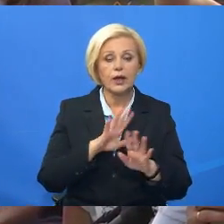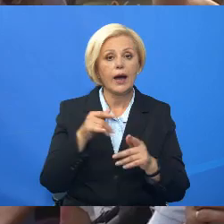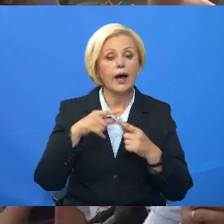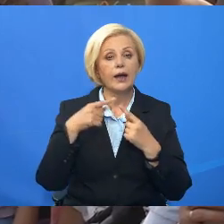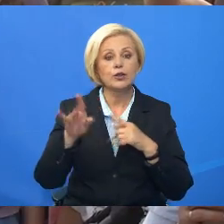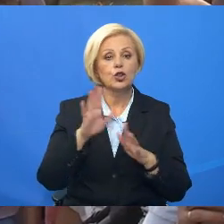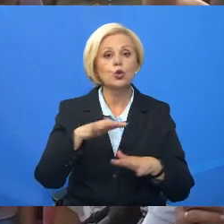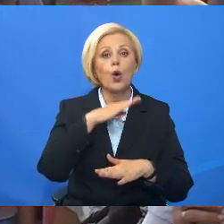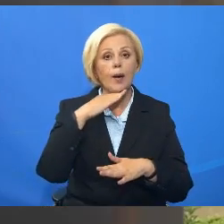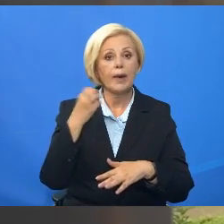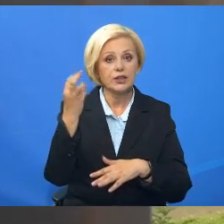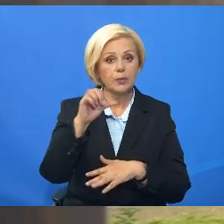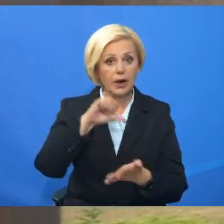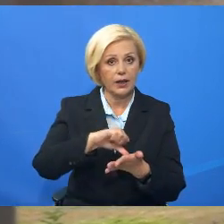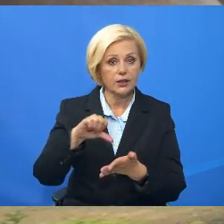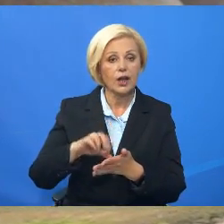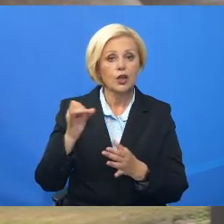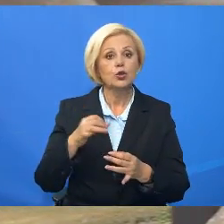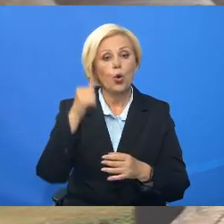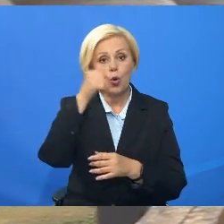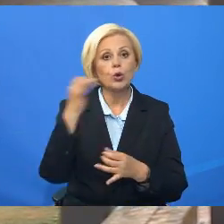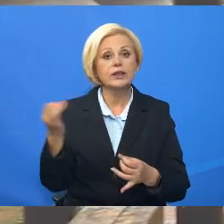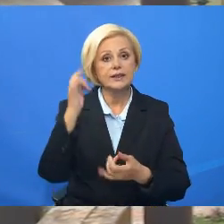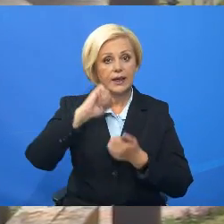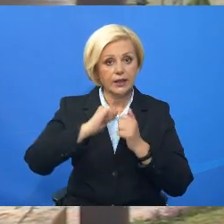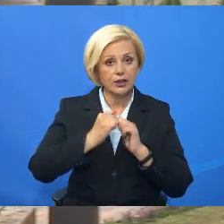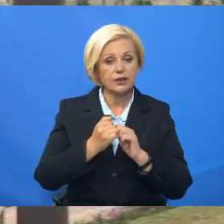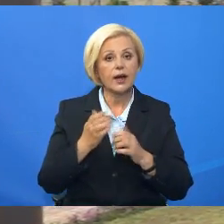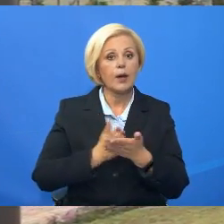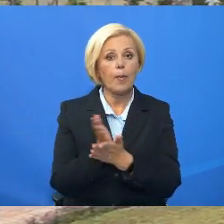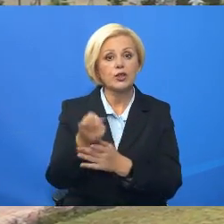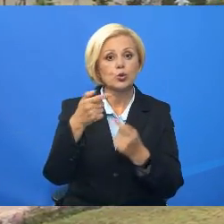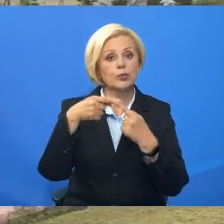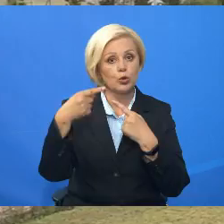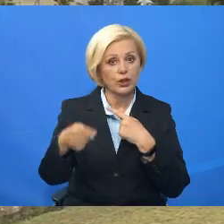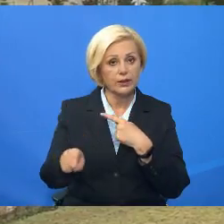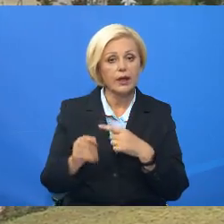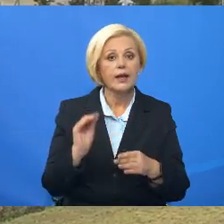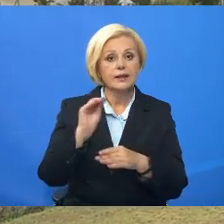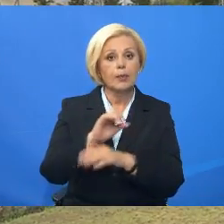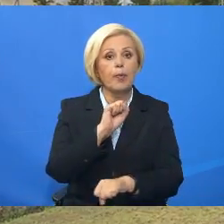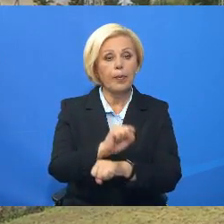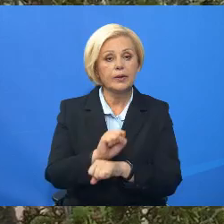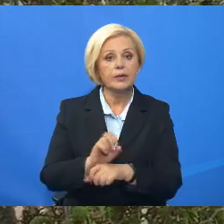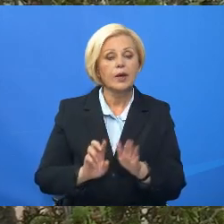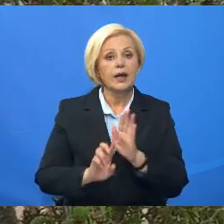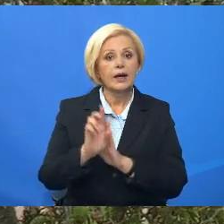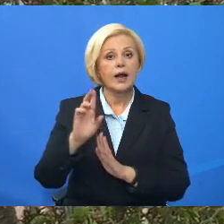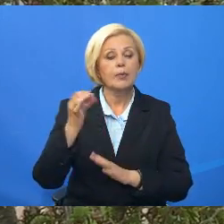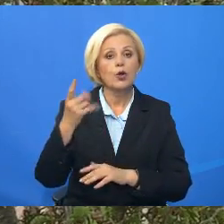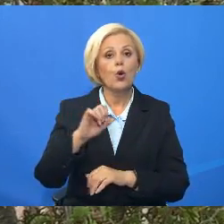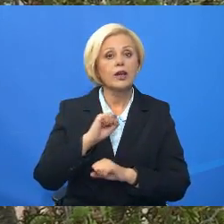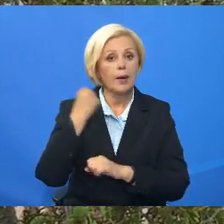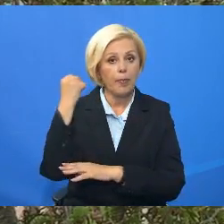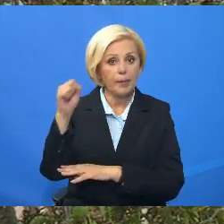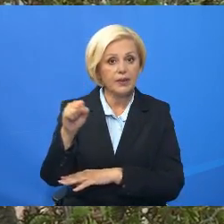рэкорднай колькасцю удзельнікаў. Да года гістарычнай памяці маршрут хода змянілі. Так, з'явіліся дадатковыя прыпынкі ў храме Георгія Пераможца ў